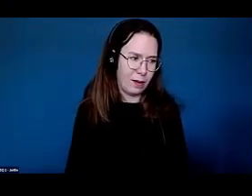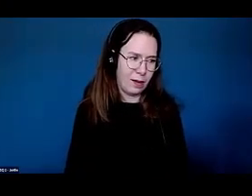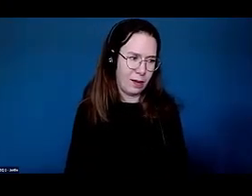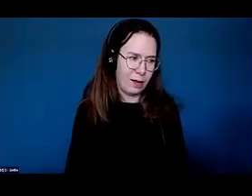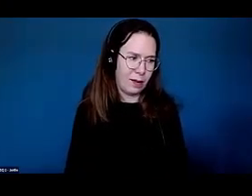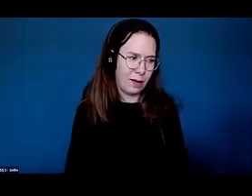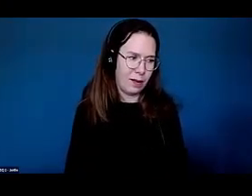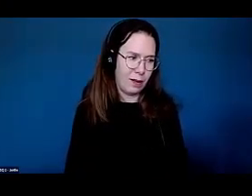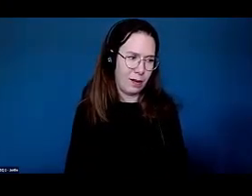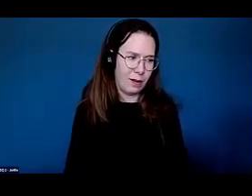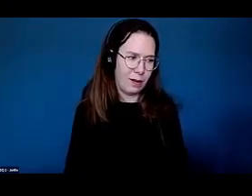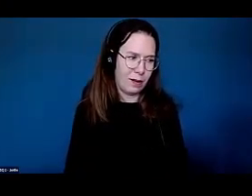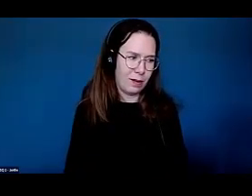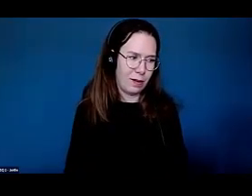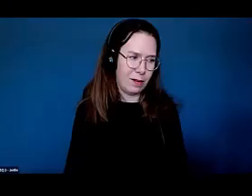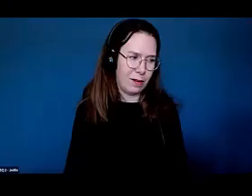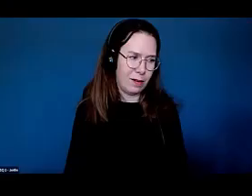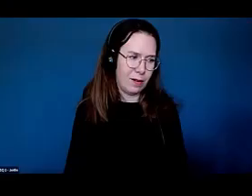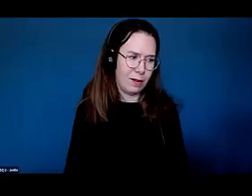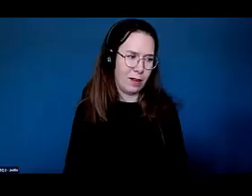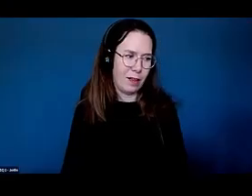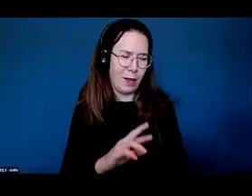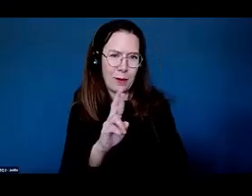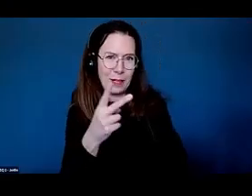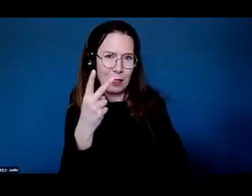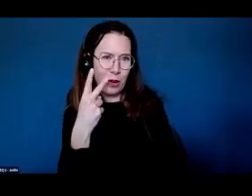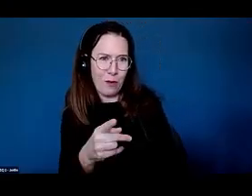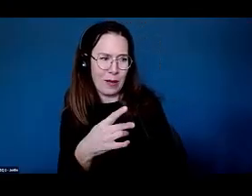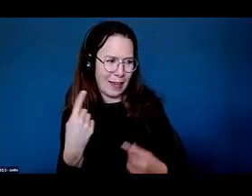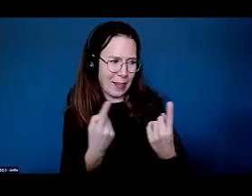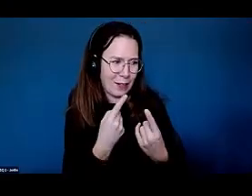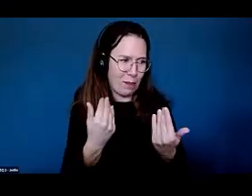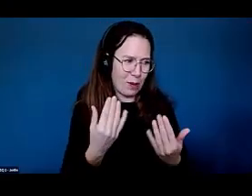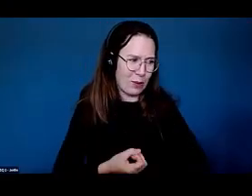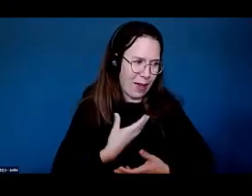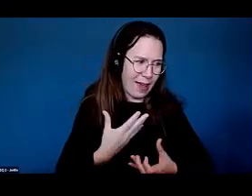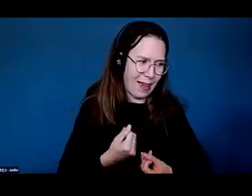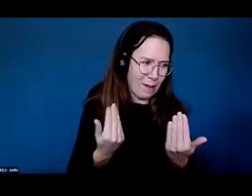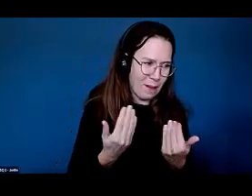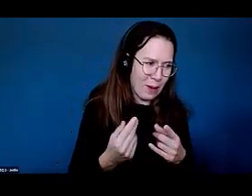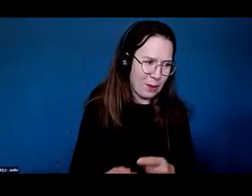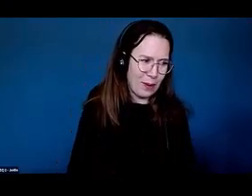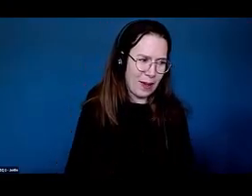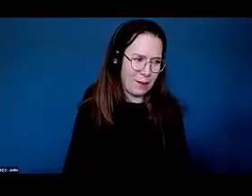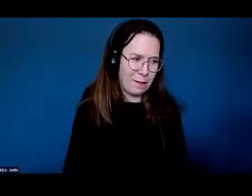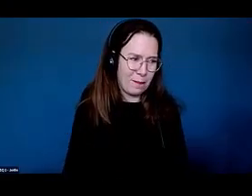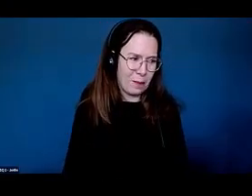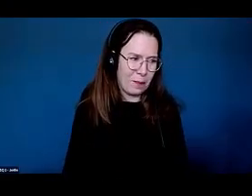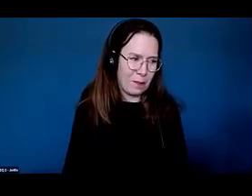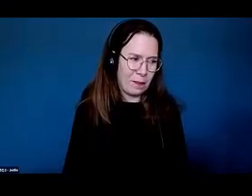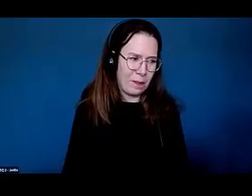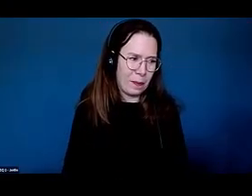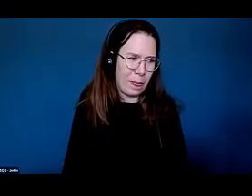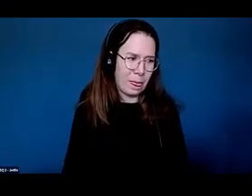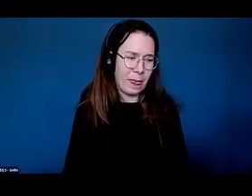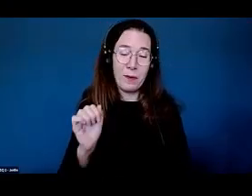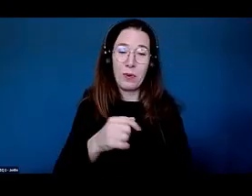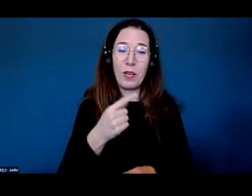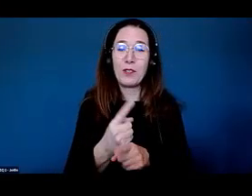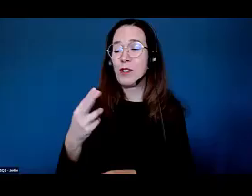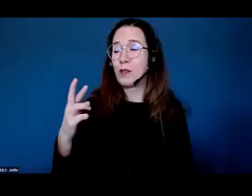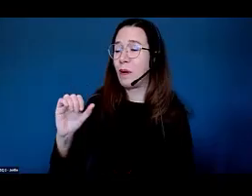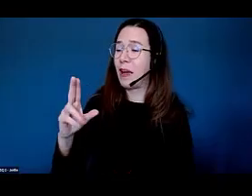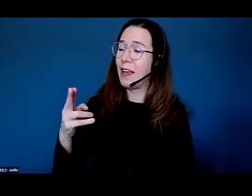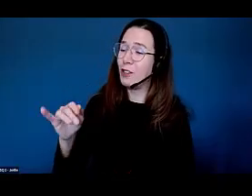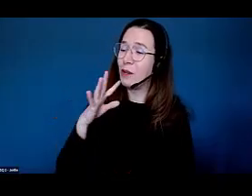Roselyne, je vous vois. J'ai l'impression qu'il y a quelque chose en vous qui a besoin de sortir. Oui, je pensais à ce que